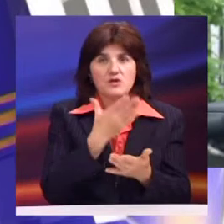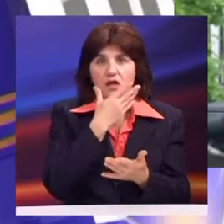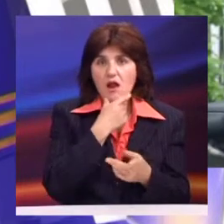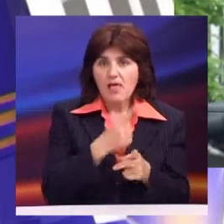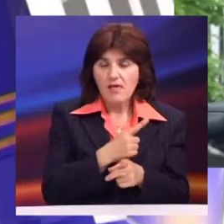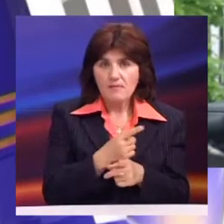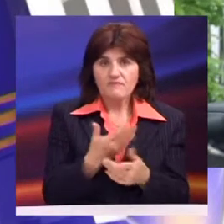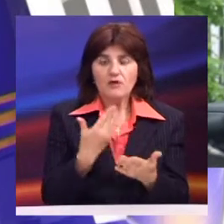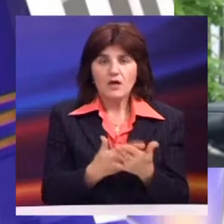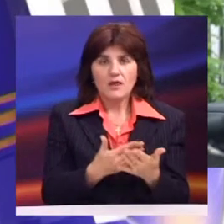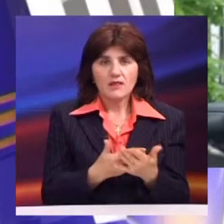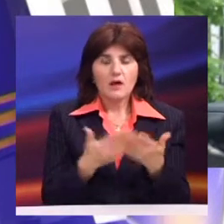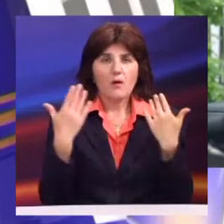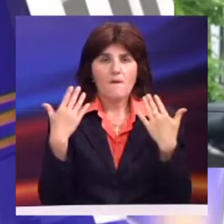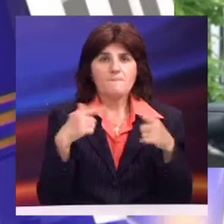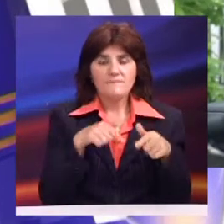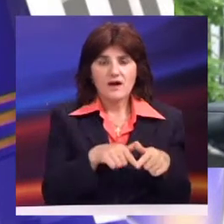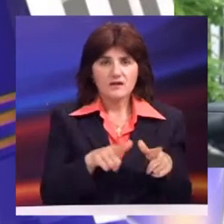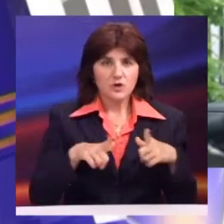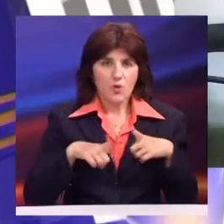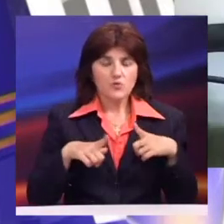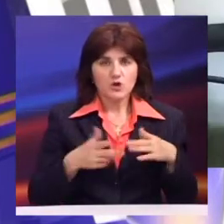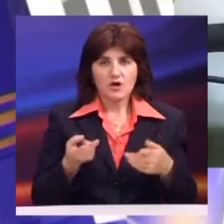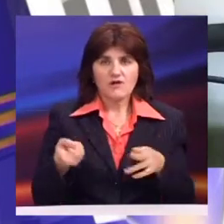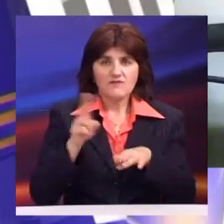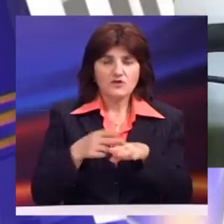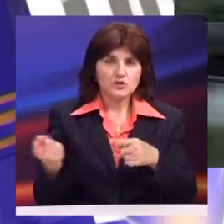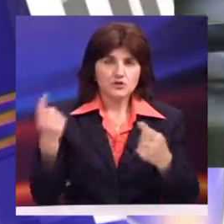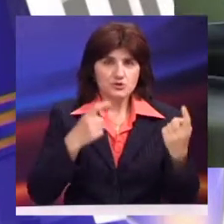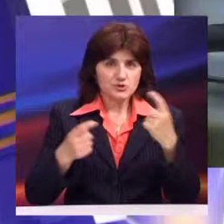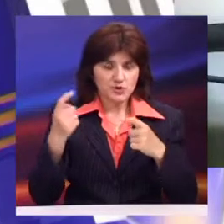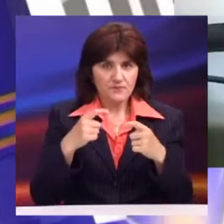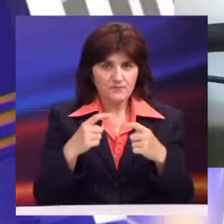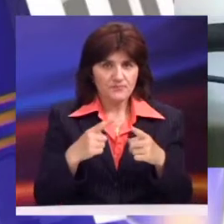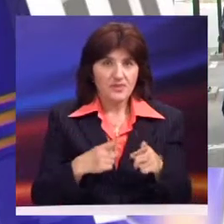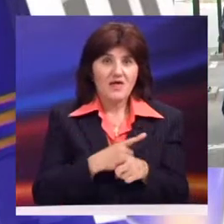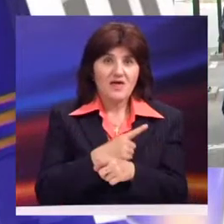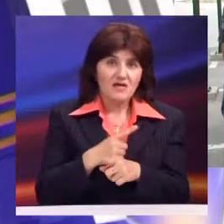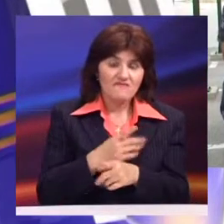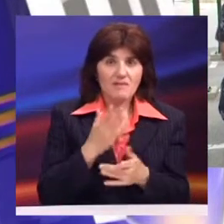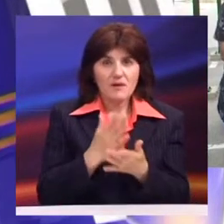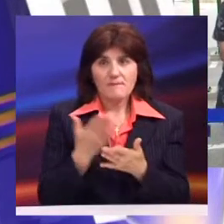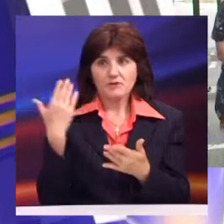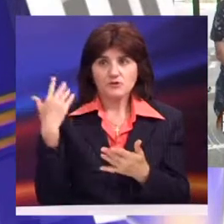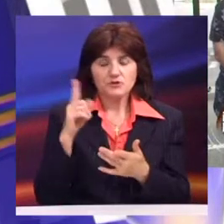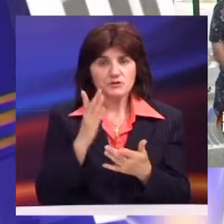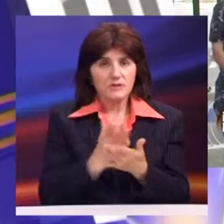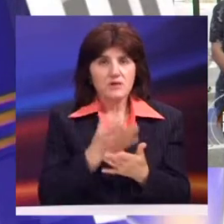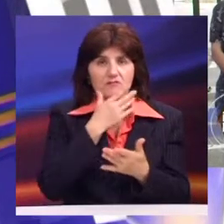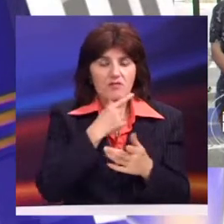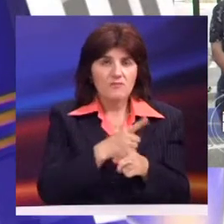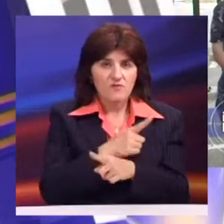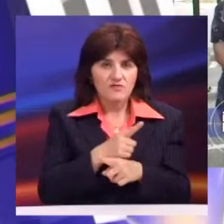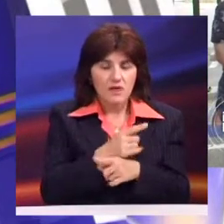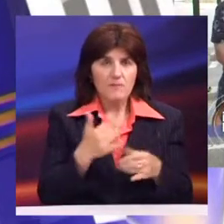lepše vreme, pa samim tim u parkingu očekuju veći broj korisnika. Vremenske prilike nam baš nisu išle na ruku, ali evo